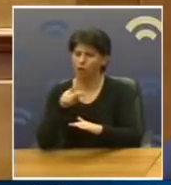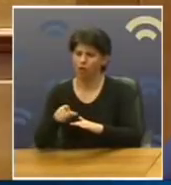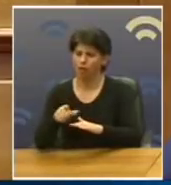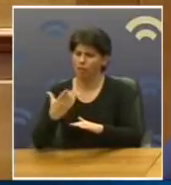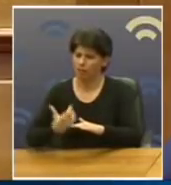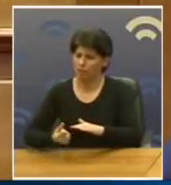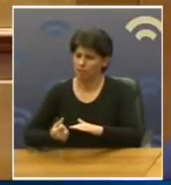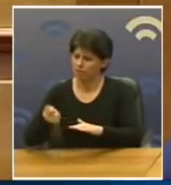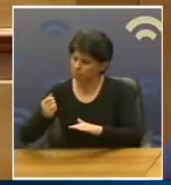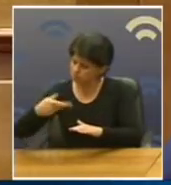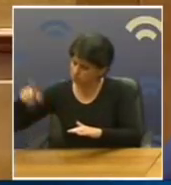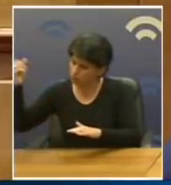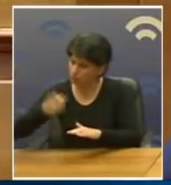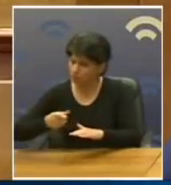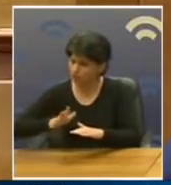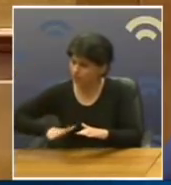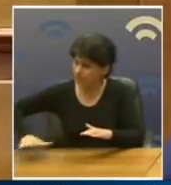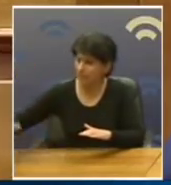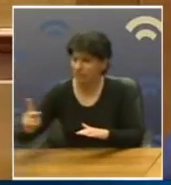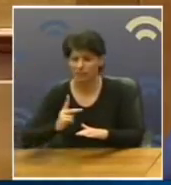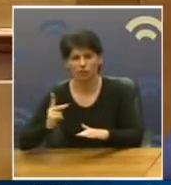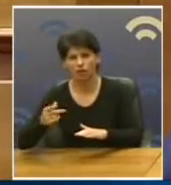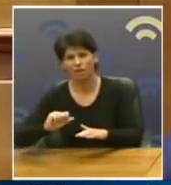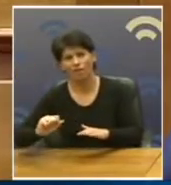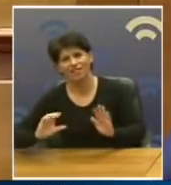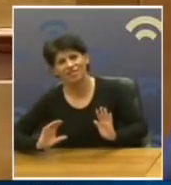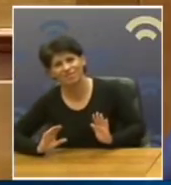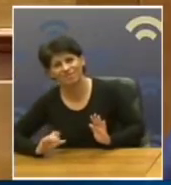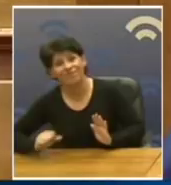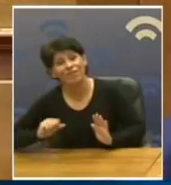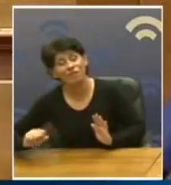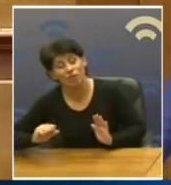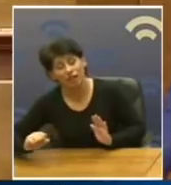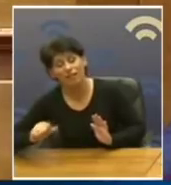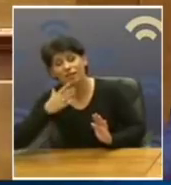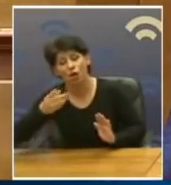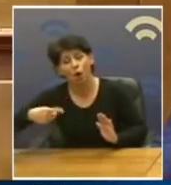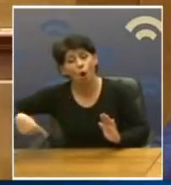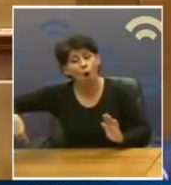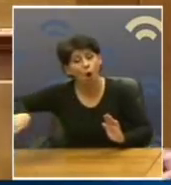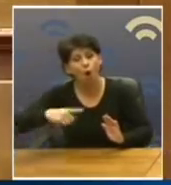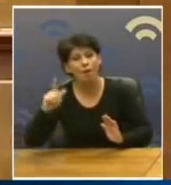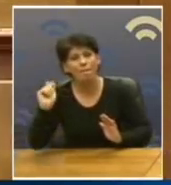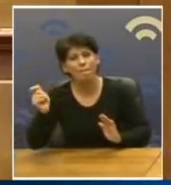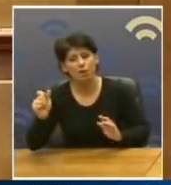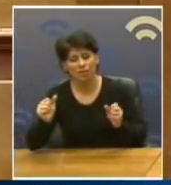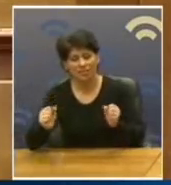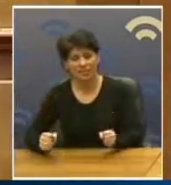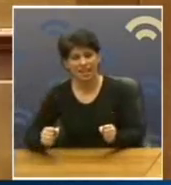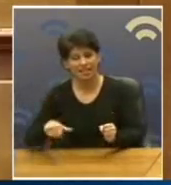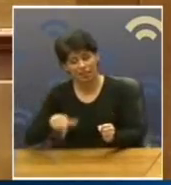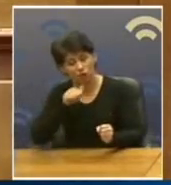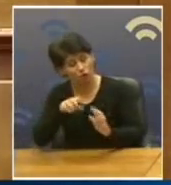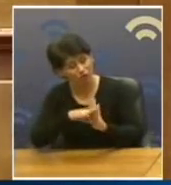τη συντριπτική πλειοψηφία της ελληνικής κοινωνίας. Αλλά φοβάστε. Φοβάστε, διότι όλη σας η πολιτική στάση και στο